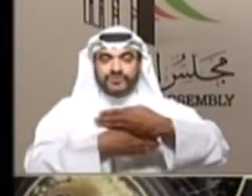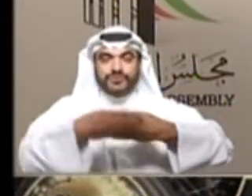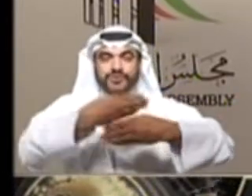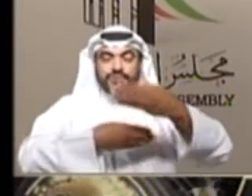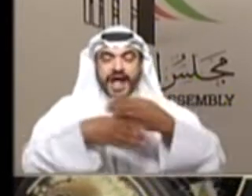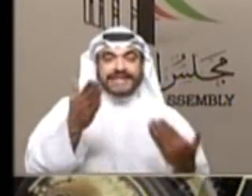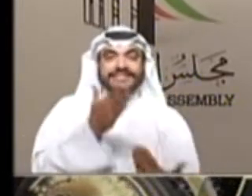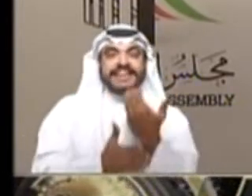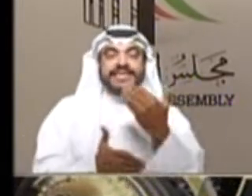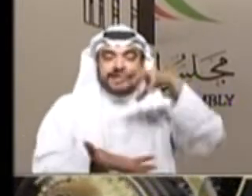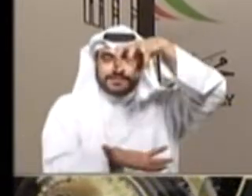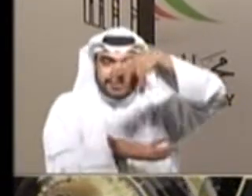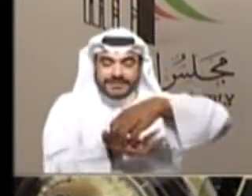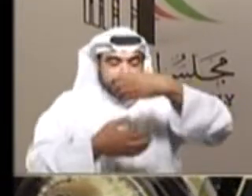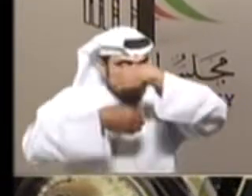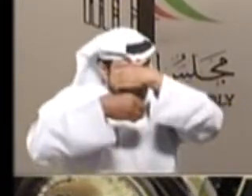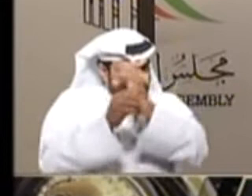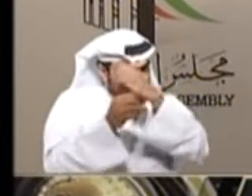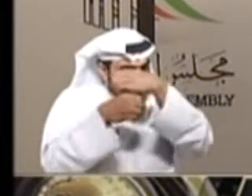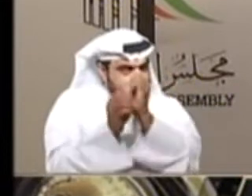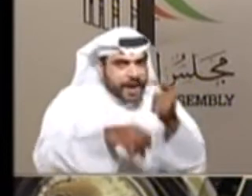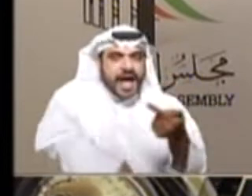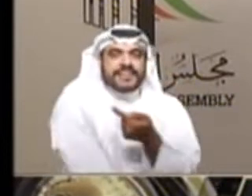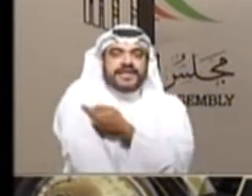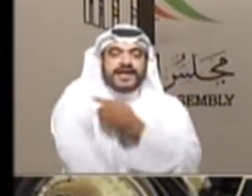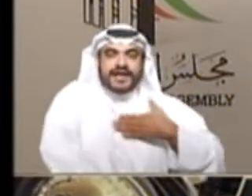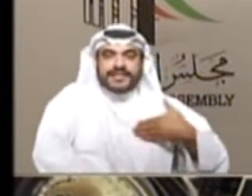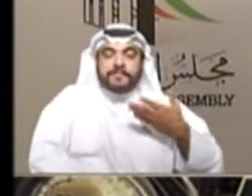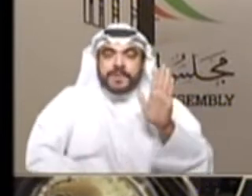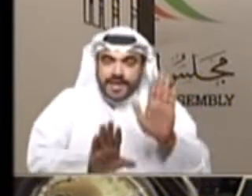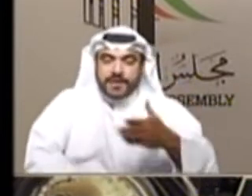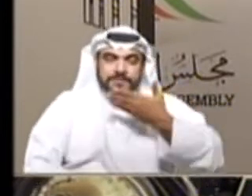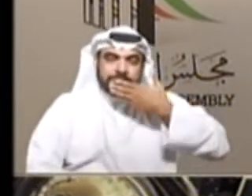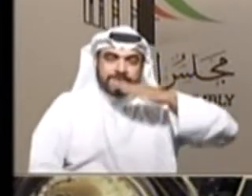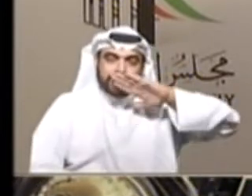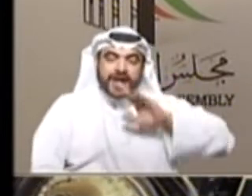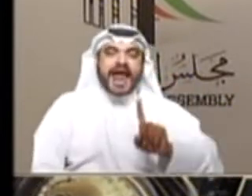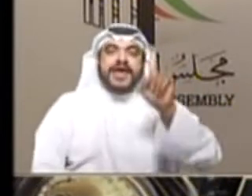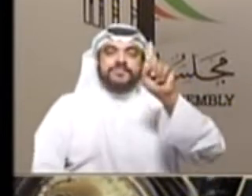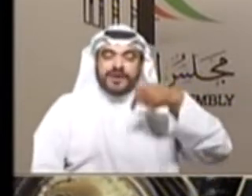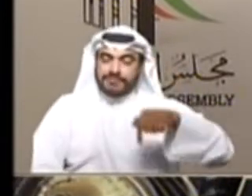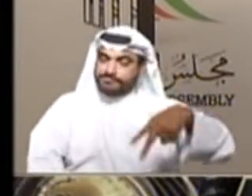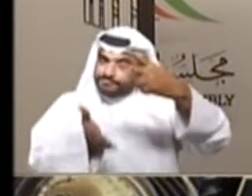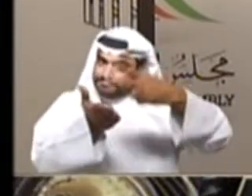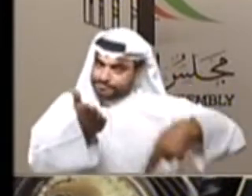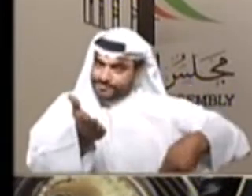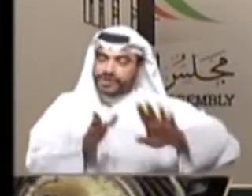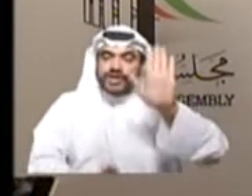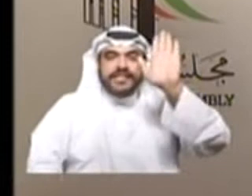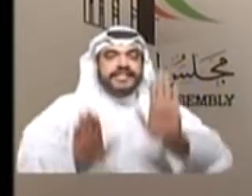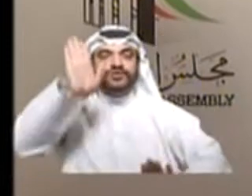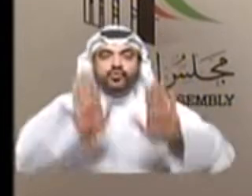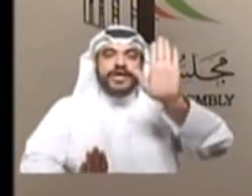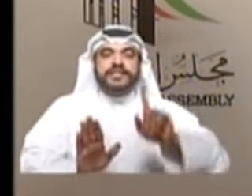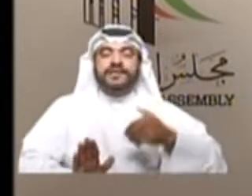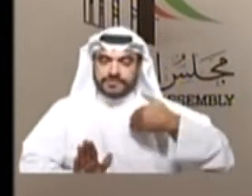الحدودية، المختبرات الطبية. والحمد لله انتهينا من التقرير على أن يكون تصويت